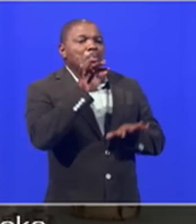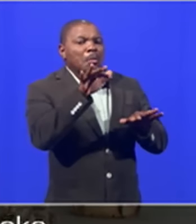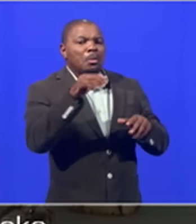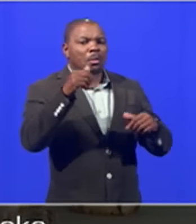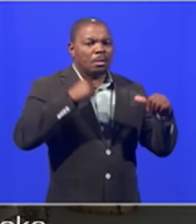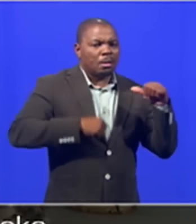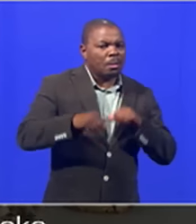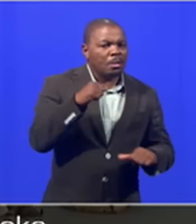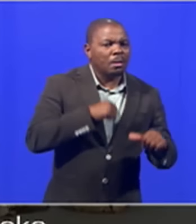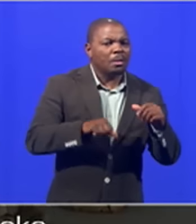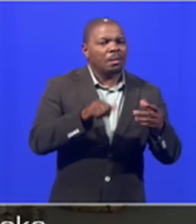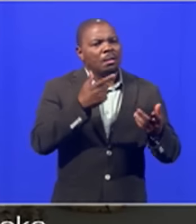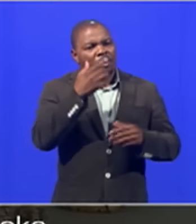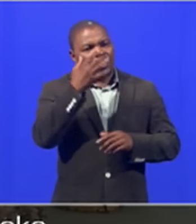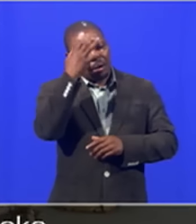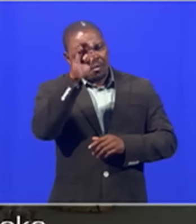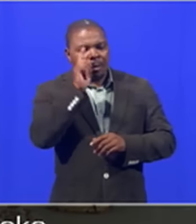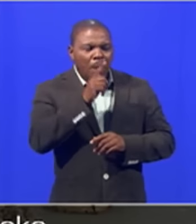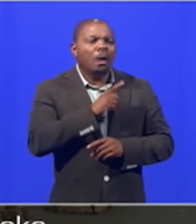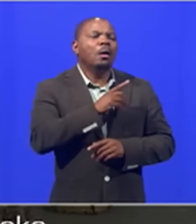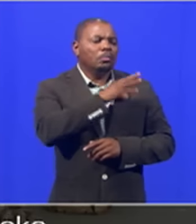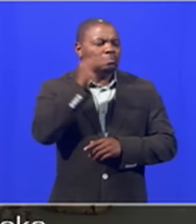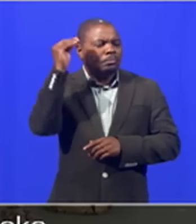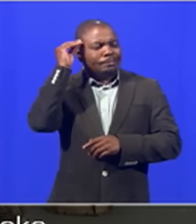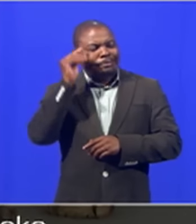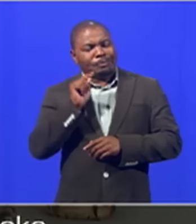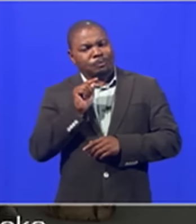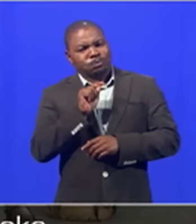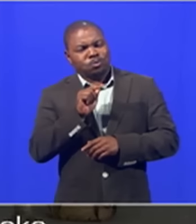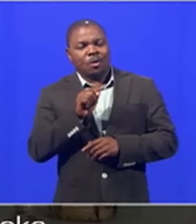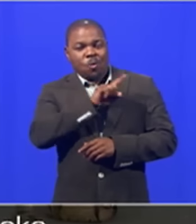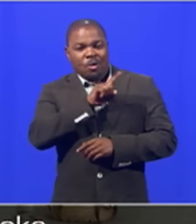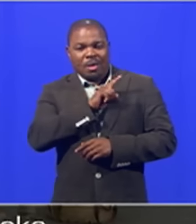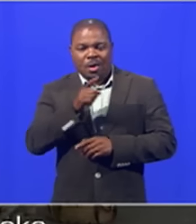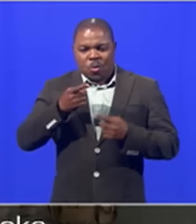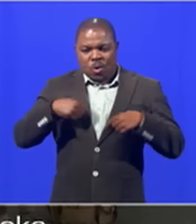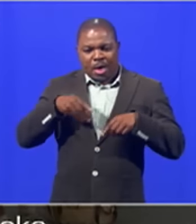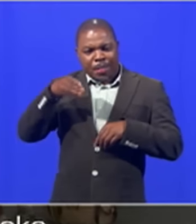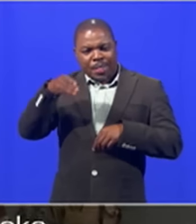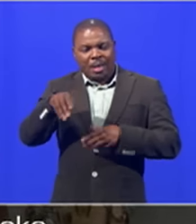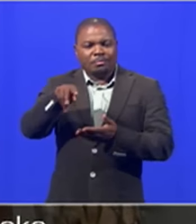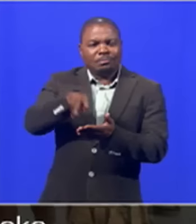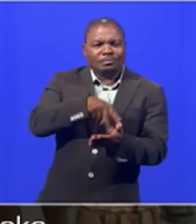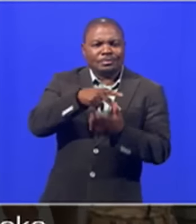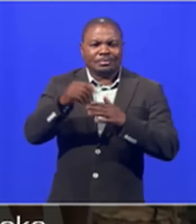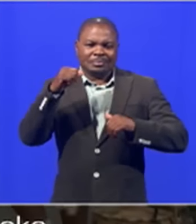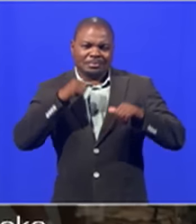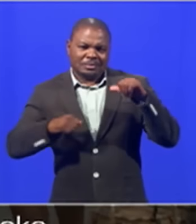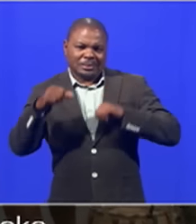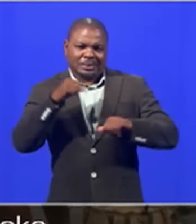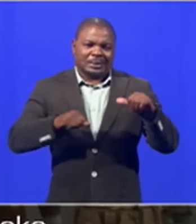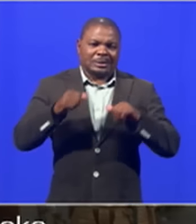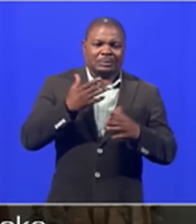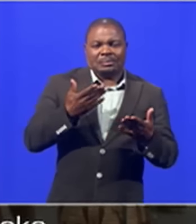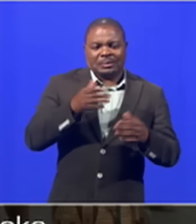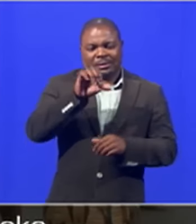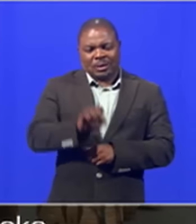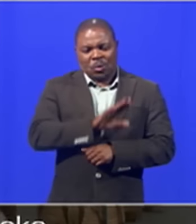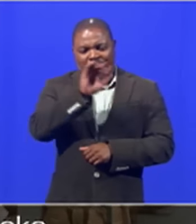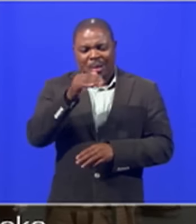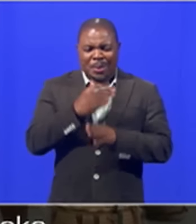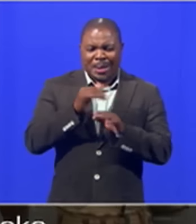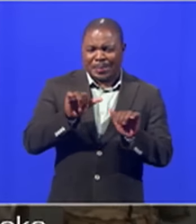badiragatsi ba mmuso wa rona ka gore ke nagana gore ha re fitla go bodiragatsing ha re dire thata sentle re le